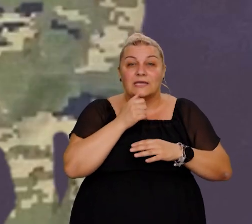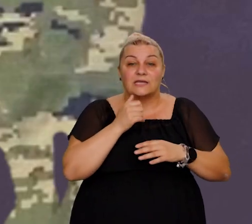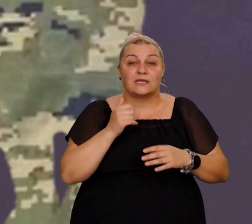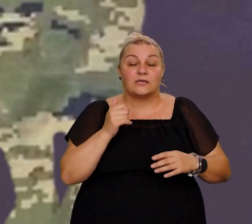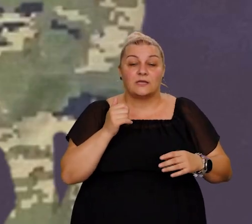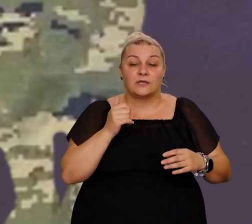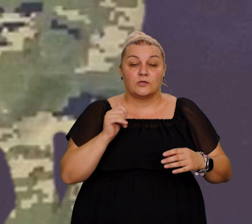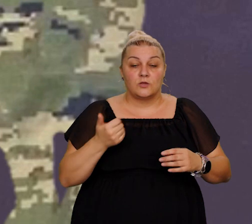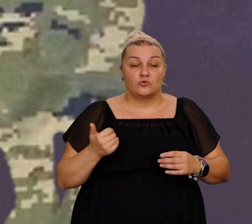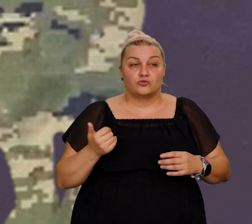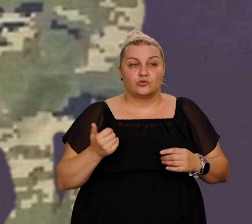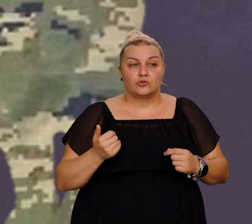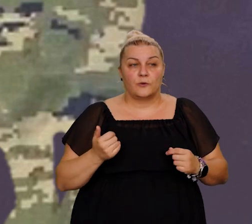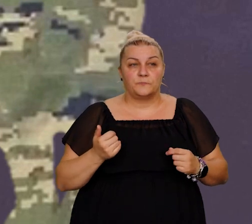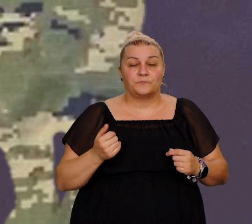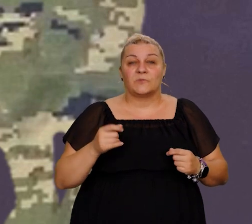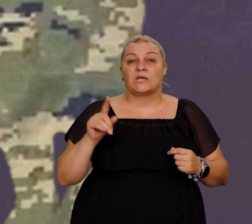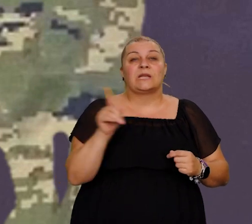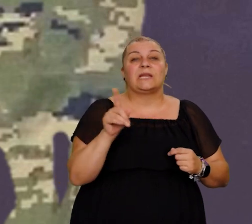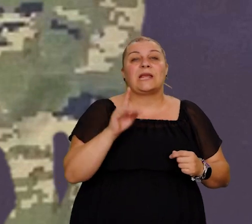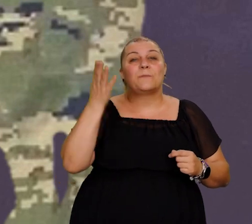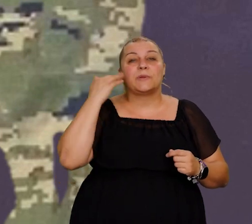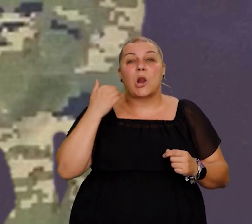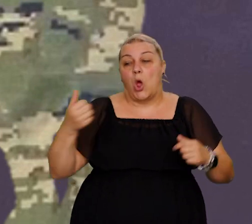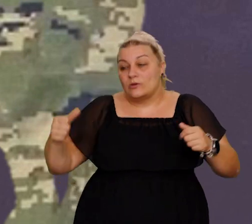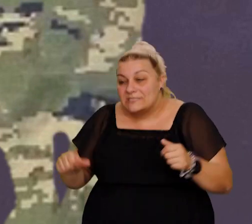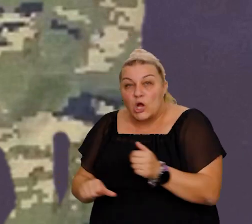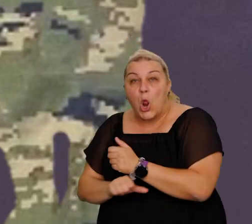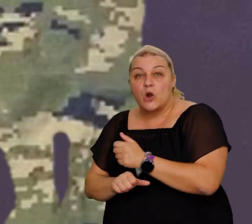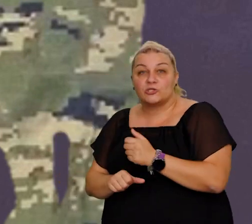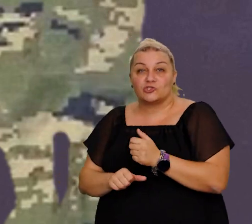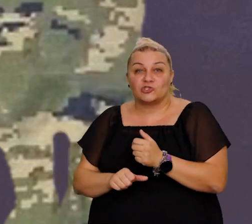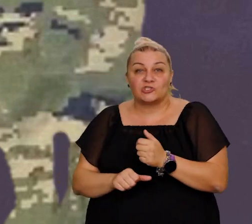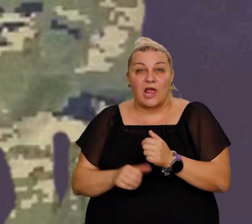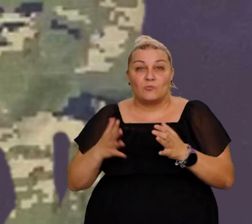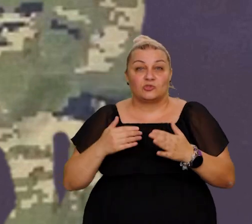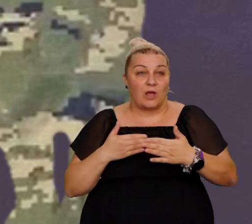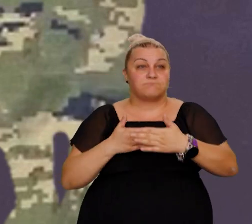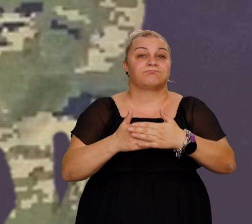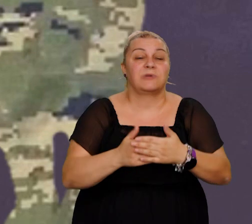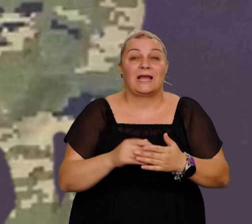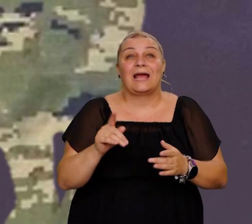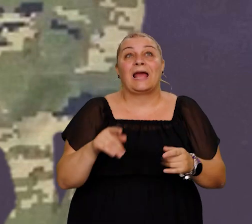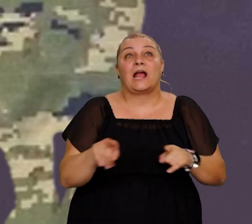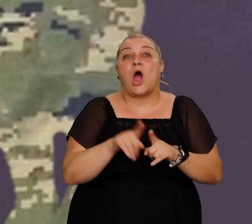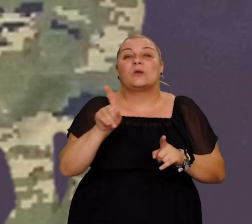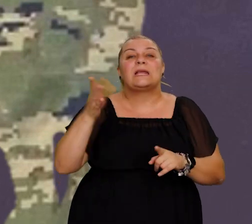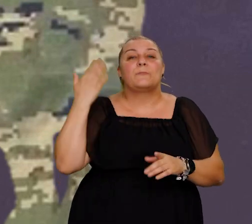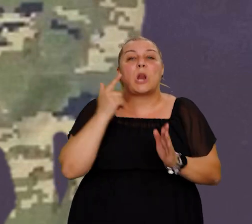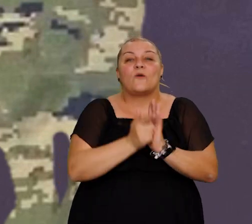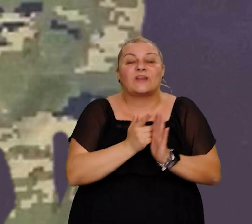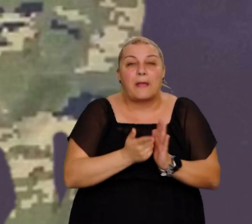kako bi rekao, nije uređeno zaklon, sklonište. Možda nije bilo vremena, možda nije